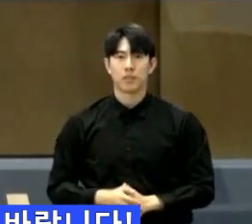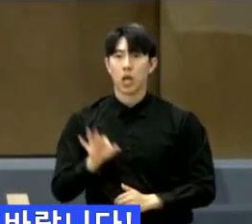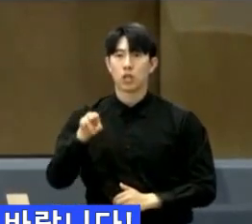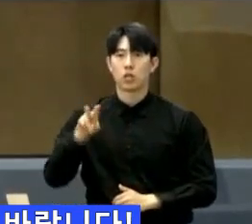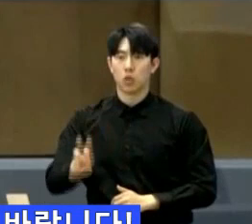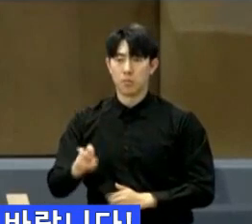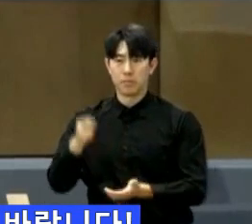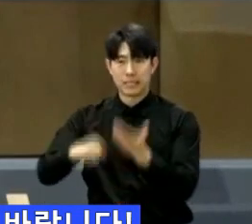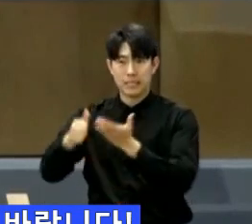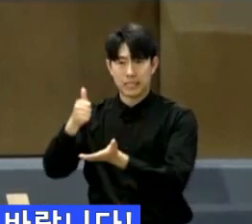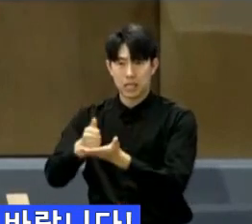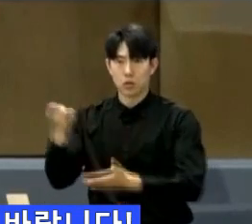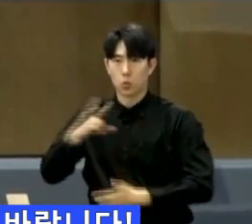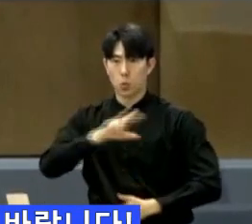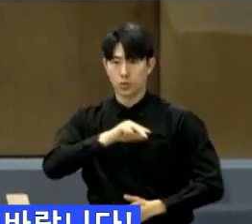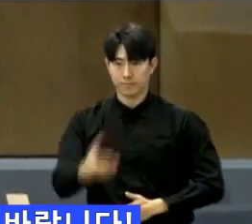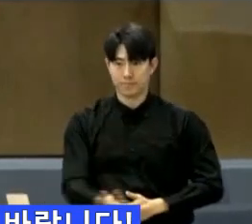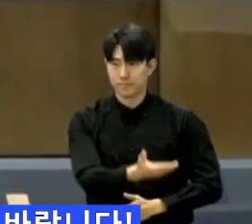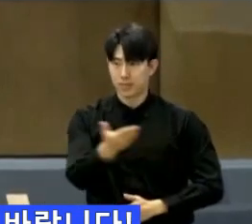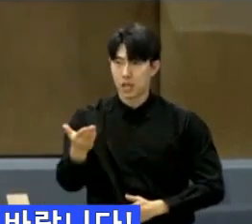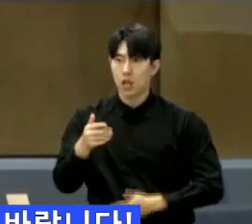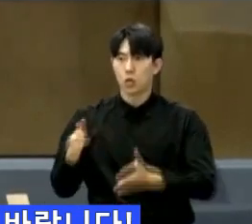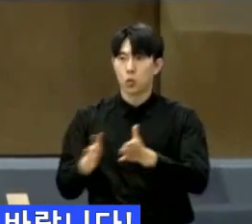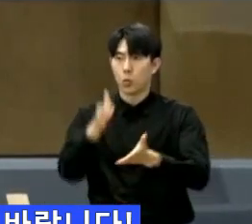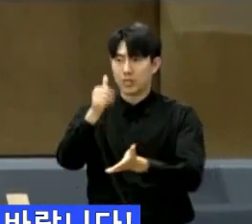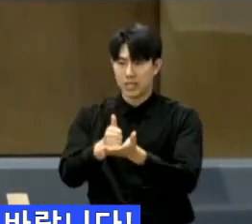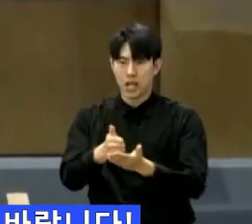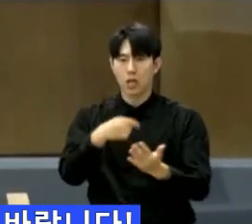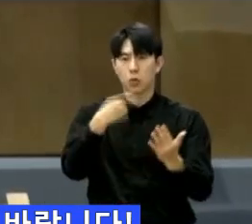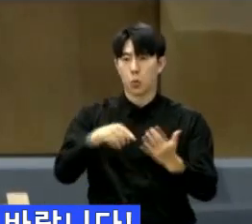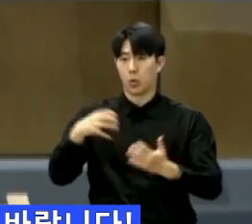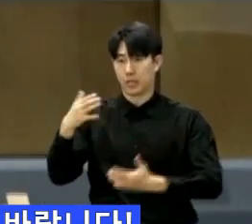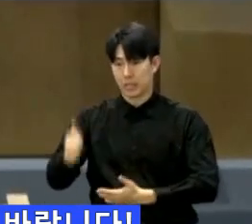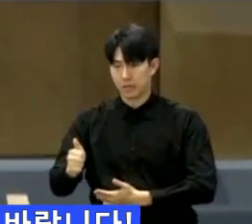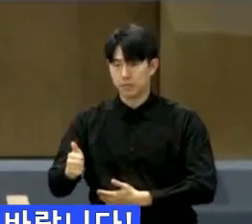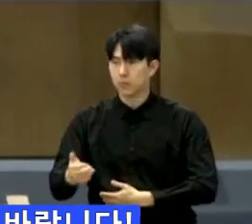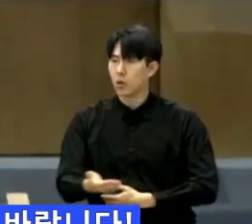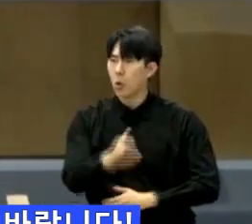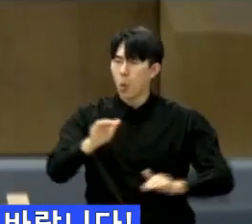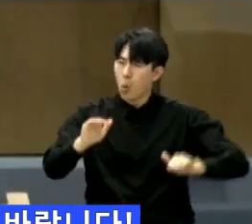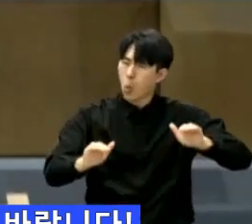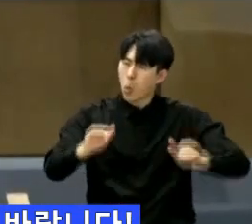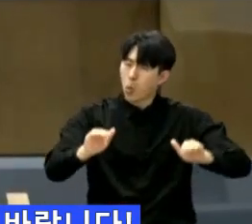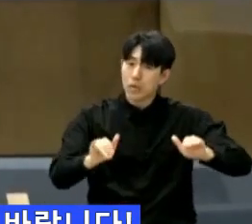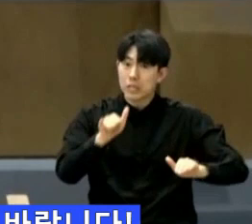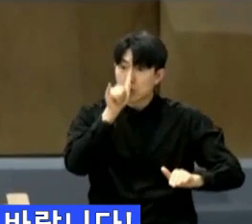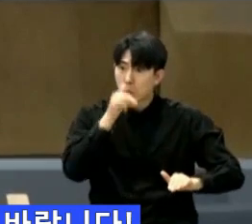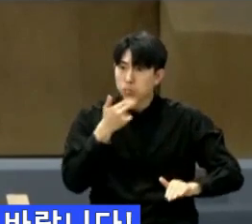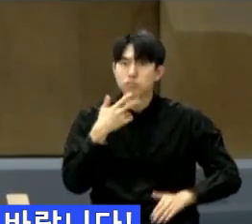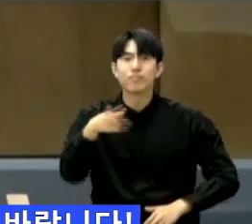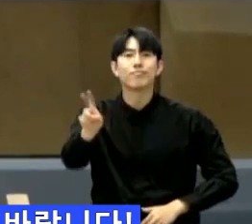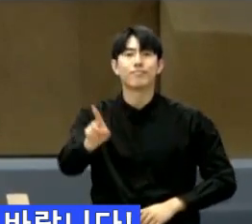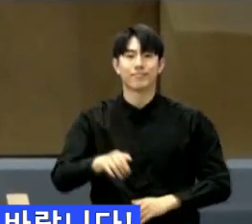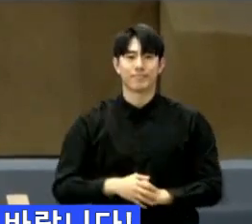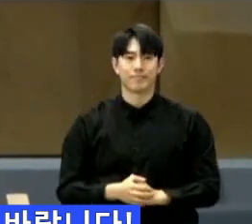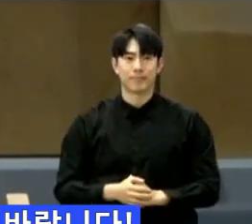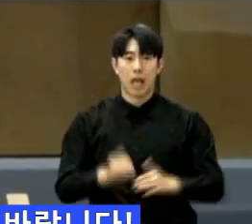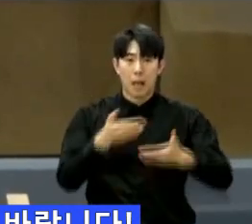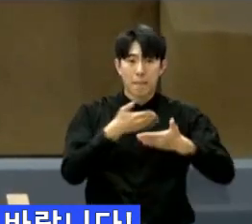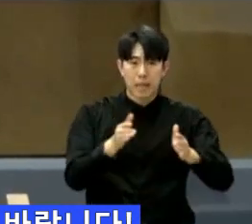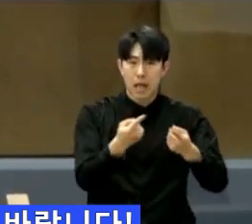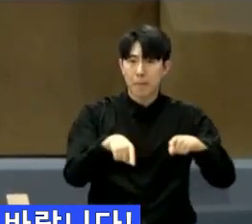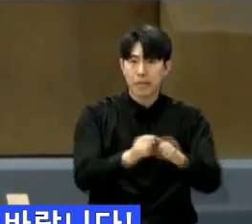염종일 회장님을 비롯한 의원님 여러분, 김동현 도지사님과 임태희 교육감님, 과연 이것이 공정하다고 생각하십니까? 같은 반,